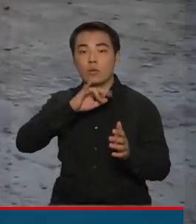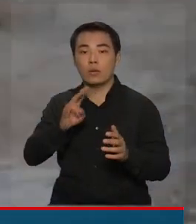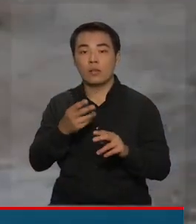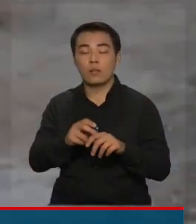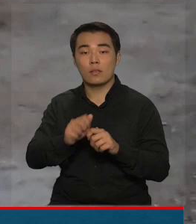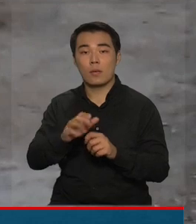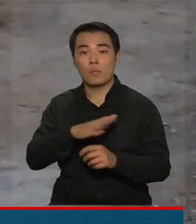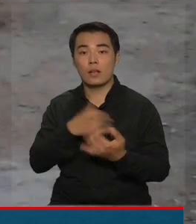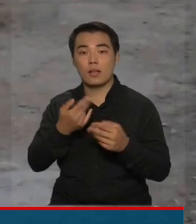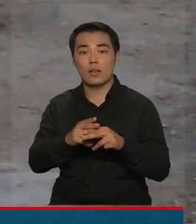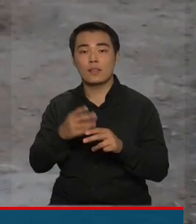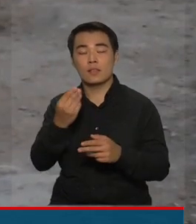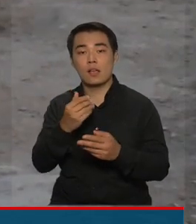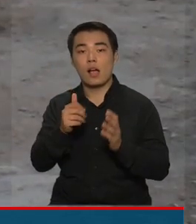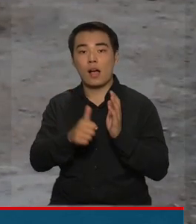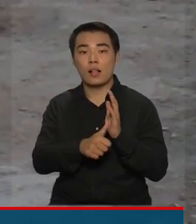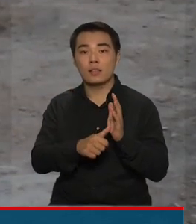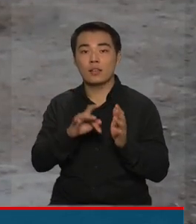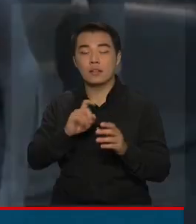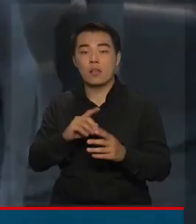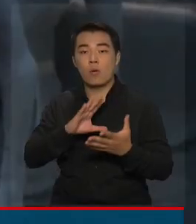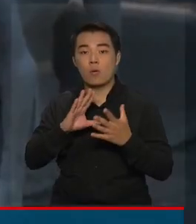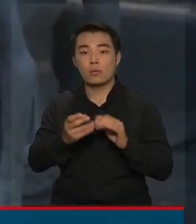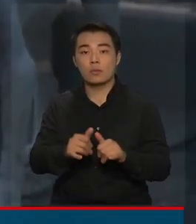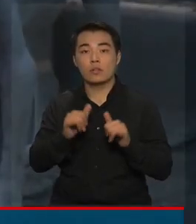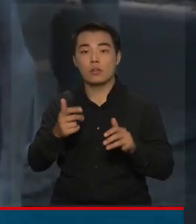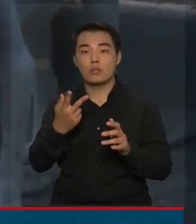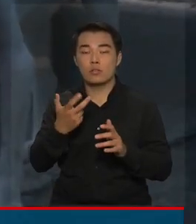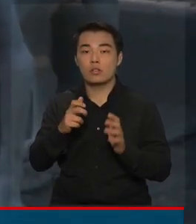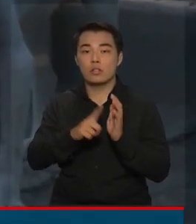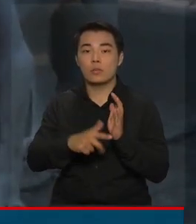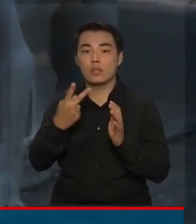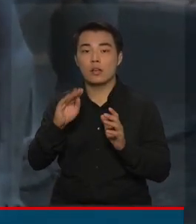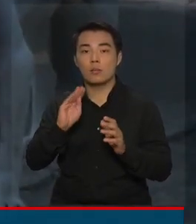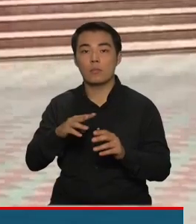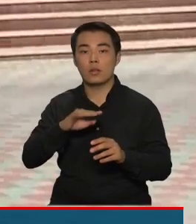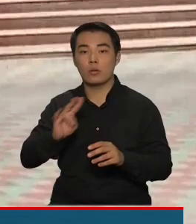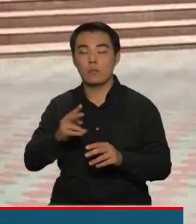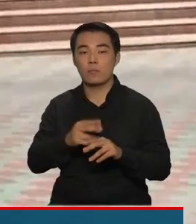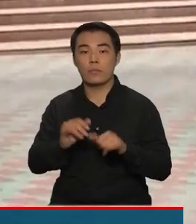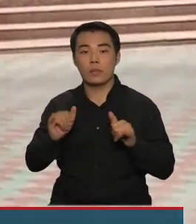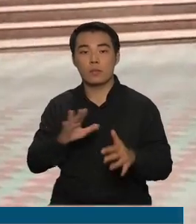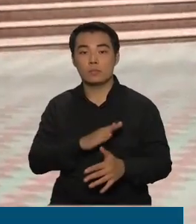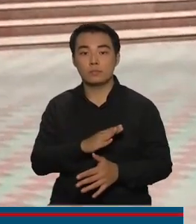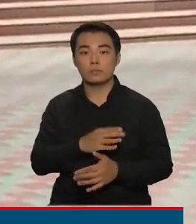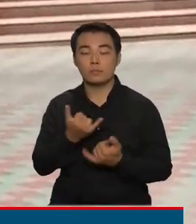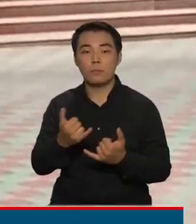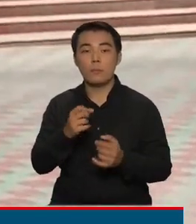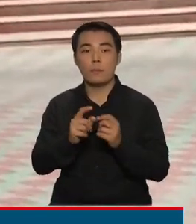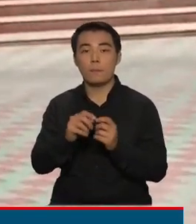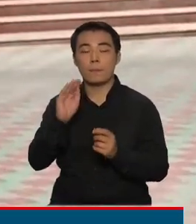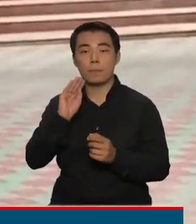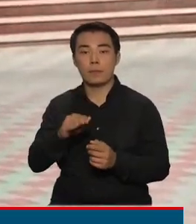бөлінсе, биыл бұл қаржы 6 есе артып 372 миллион теңгеге жеткен. Биылғы жылы 11 мыңнан